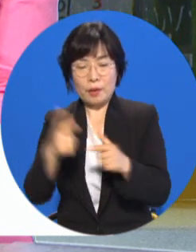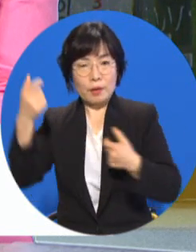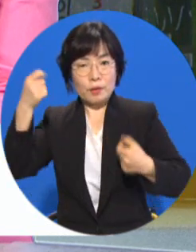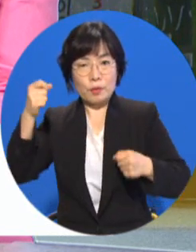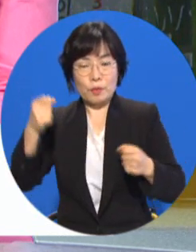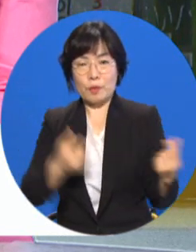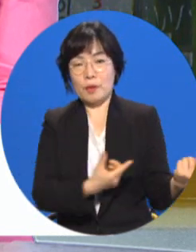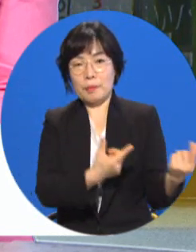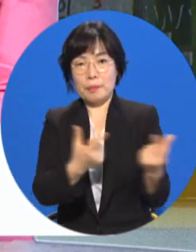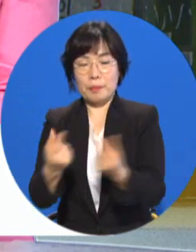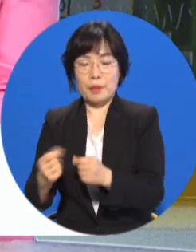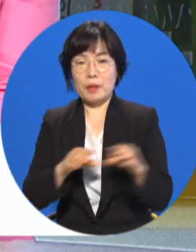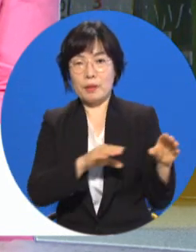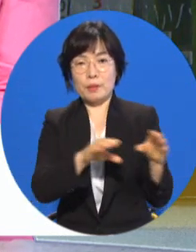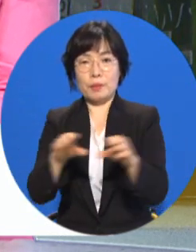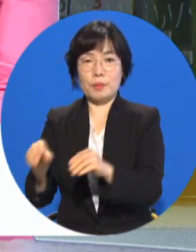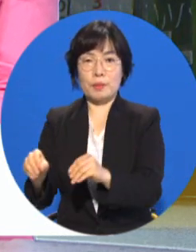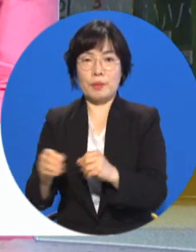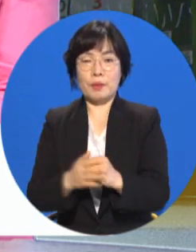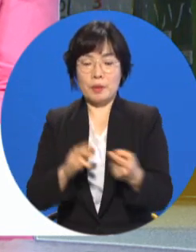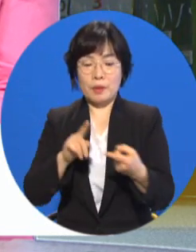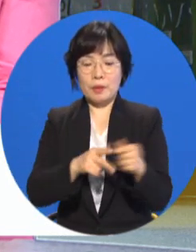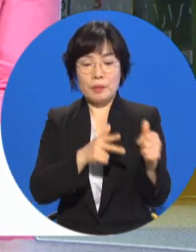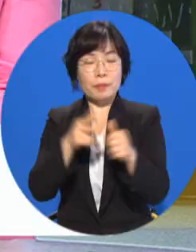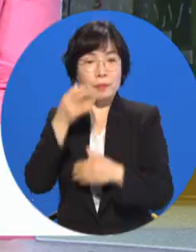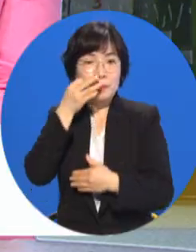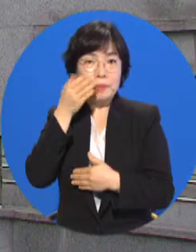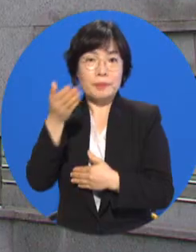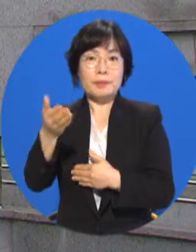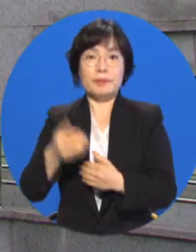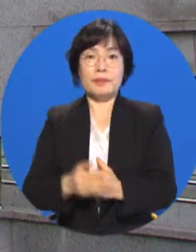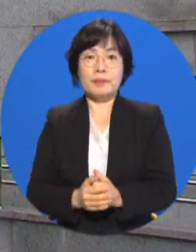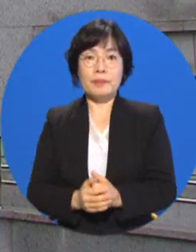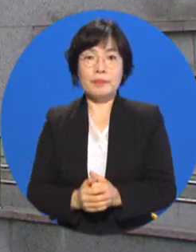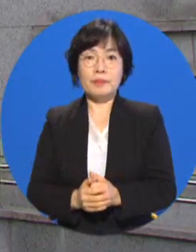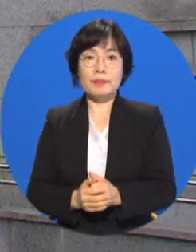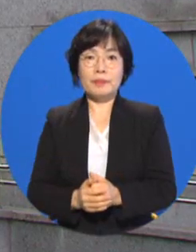공연도 잇따라 취소하고 있습니다. 박민주 기자입니다.